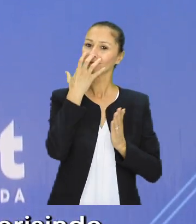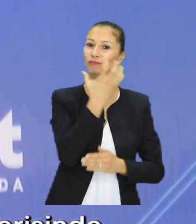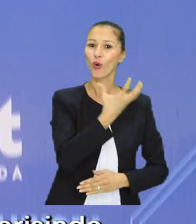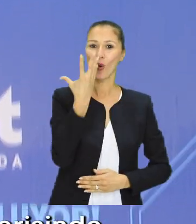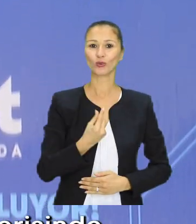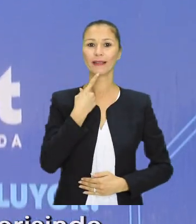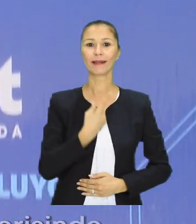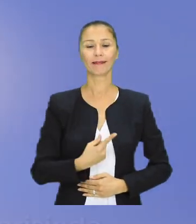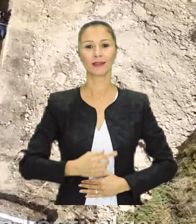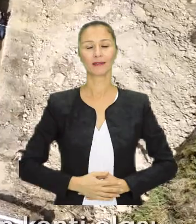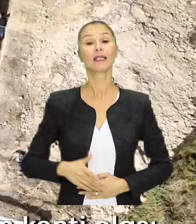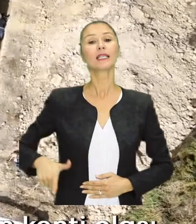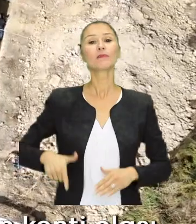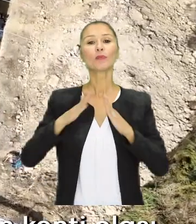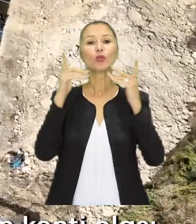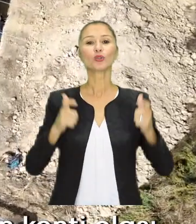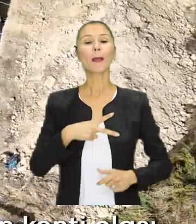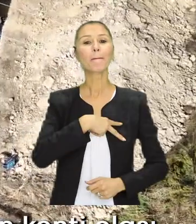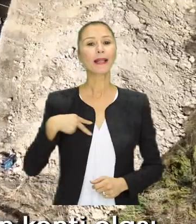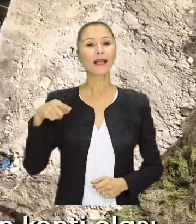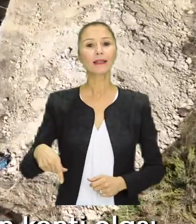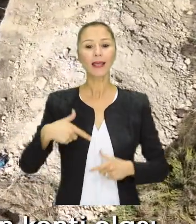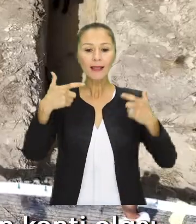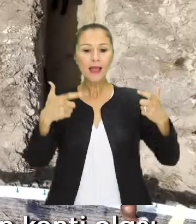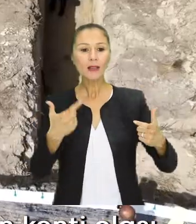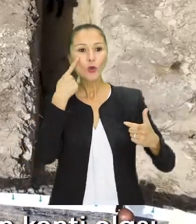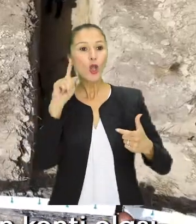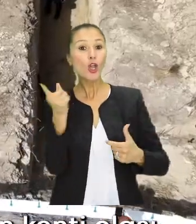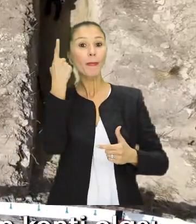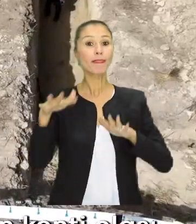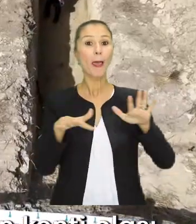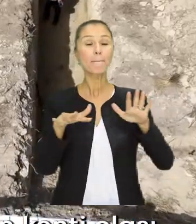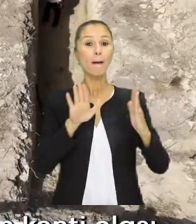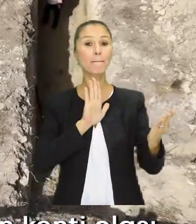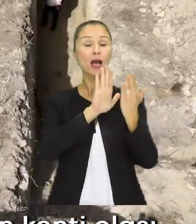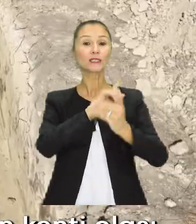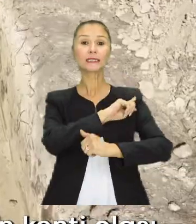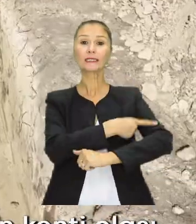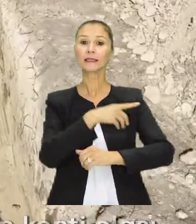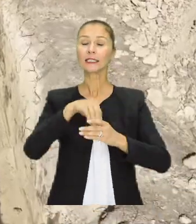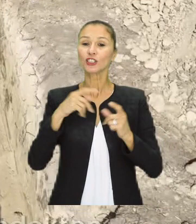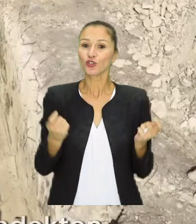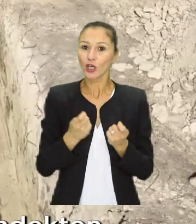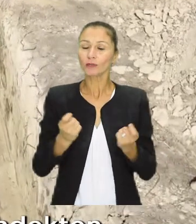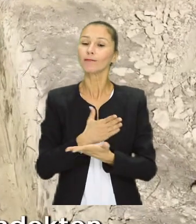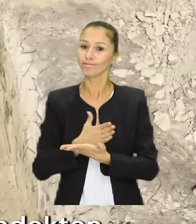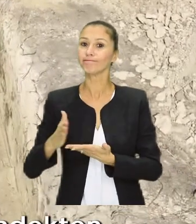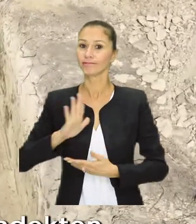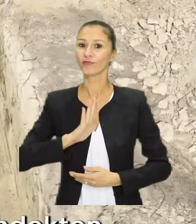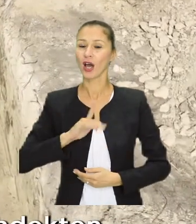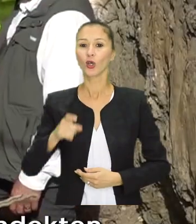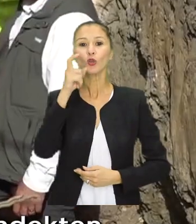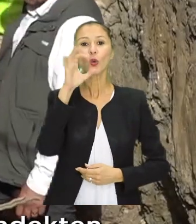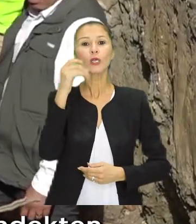anahtarları teslim edeceğiz dedi. İzmir Büyükşehir Belediyesi'nin kente olası depremlere karşı dirençli hale dönüştürme çalışmaları